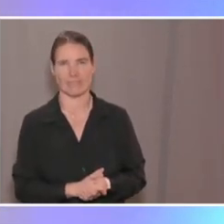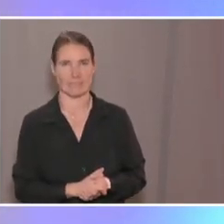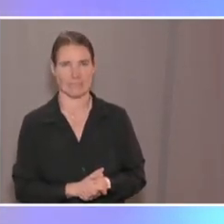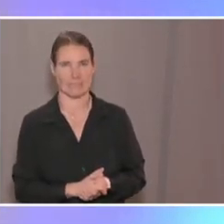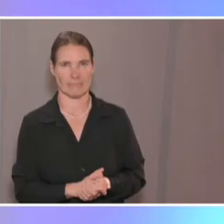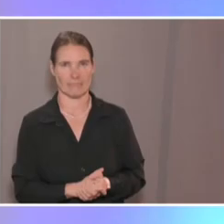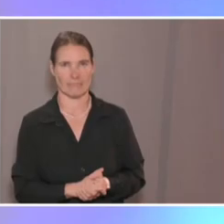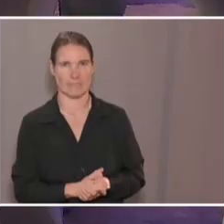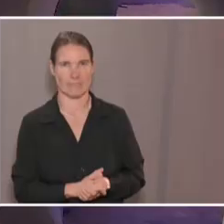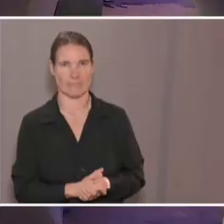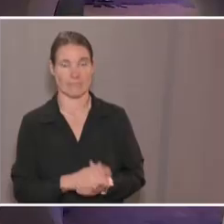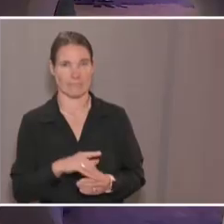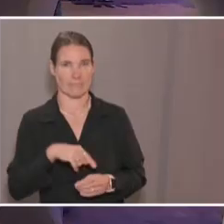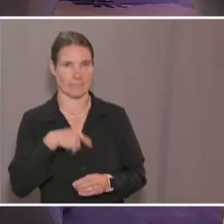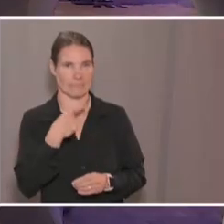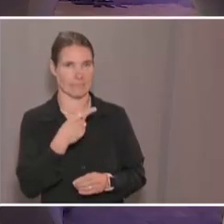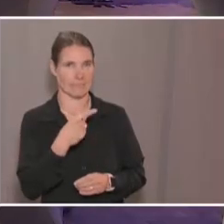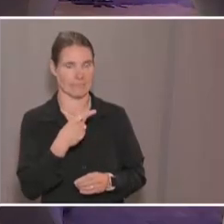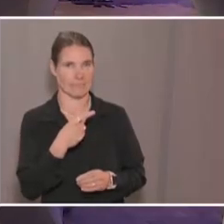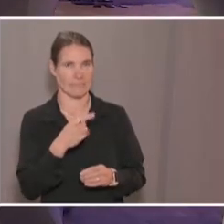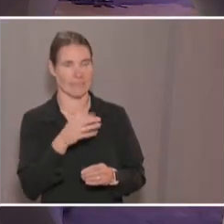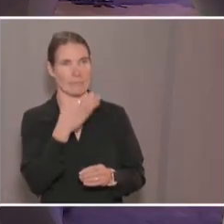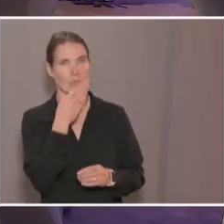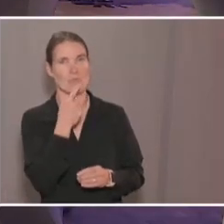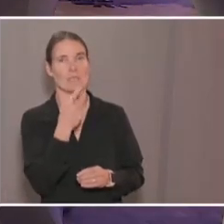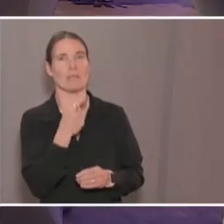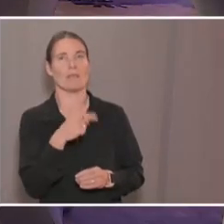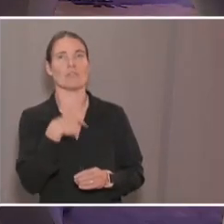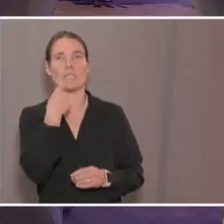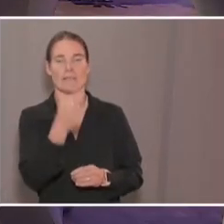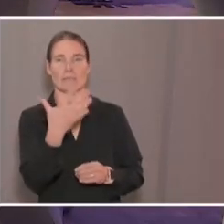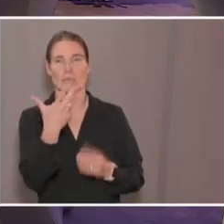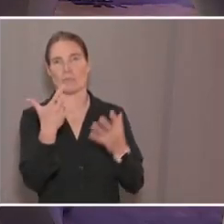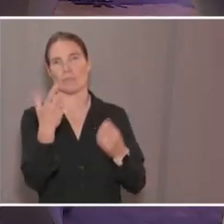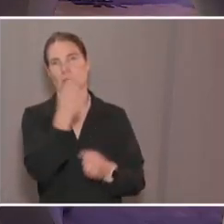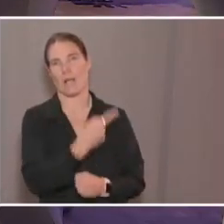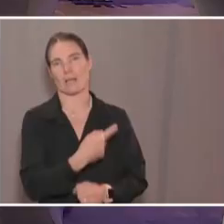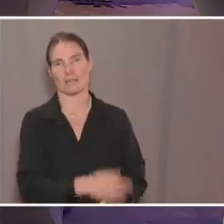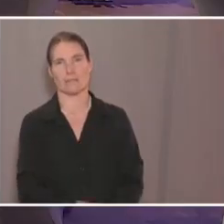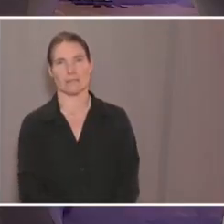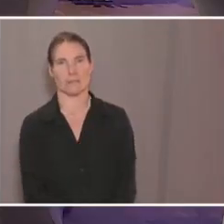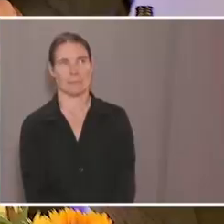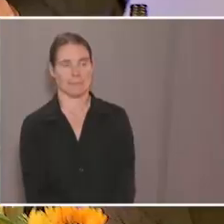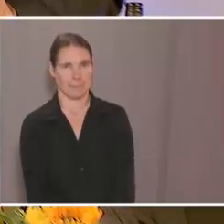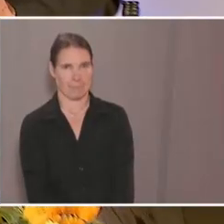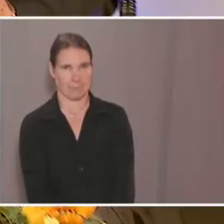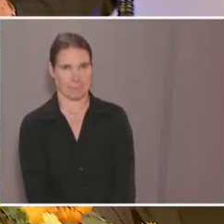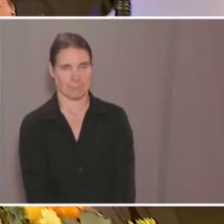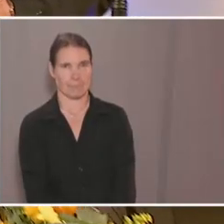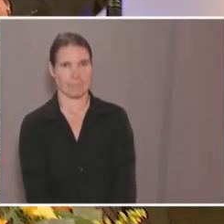Ja. Dann, wie sagten Sie so schön, auf die nächsten 75 Jahre eine bunte Universität